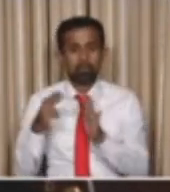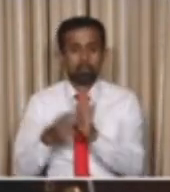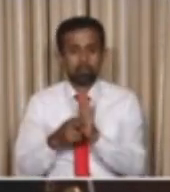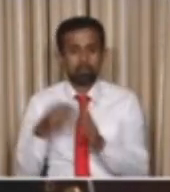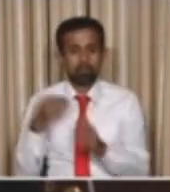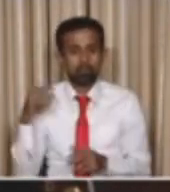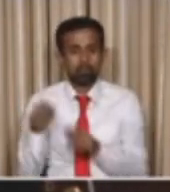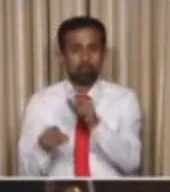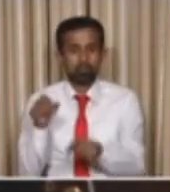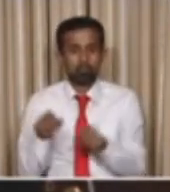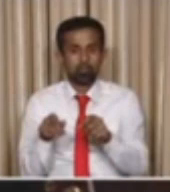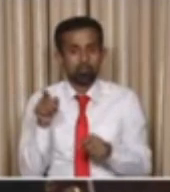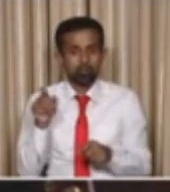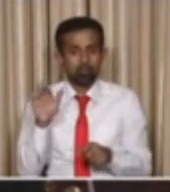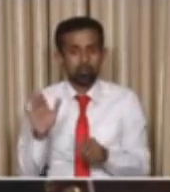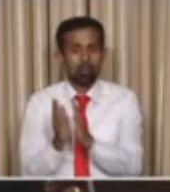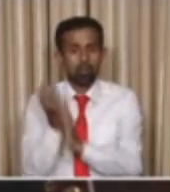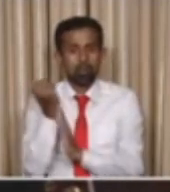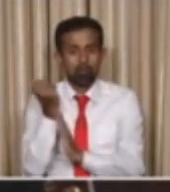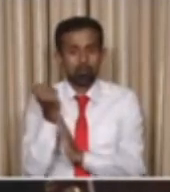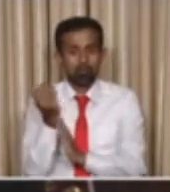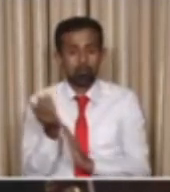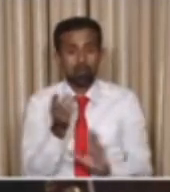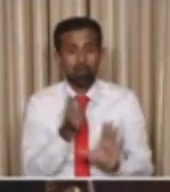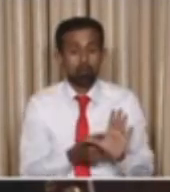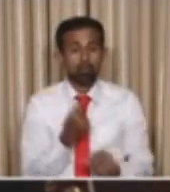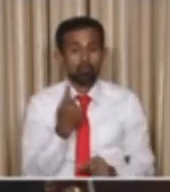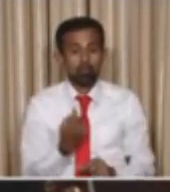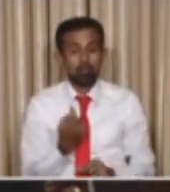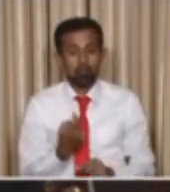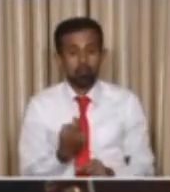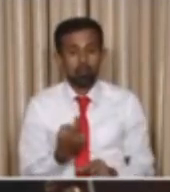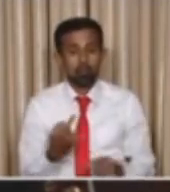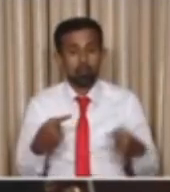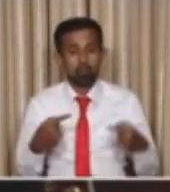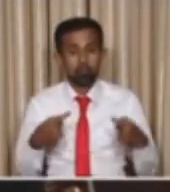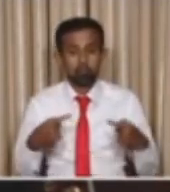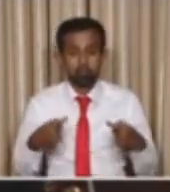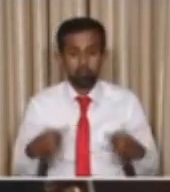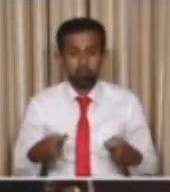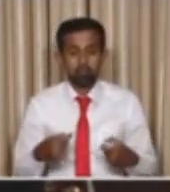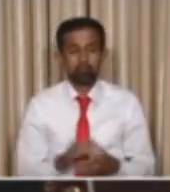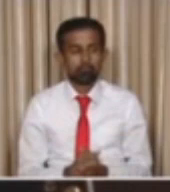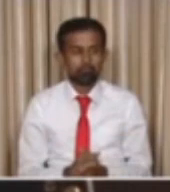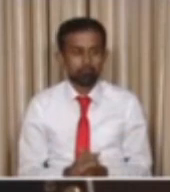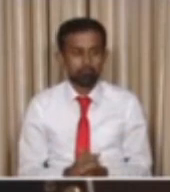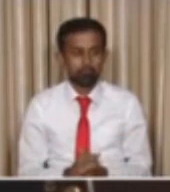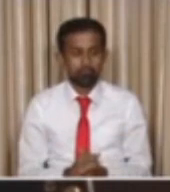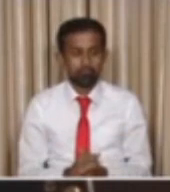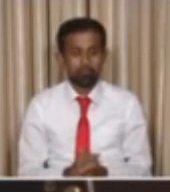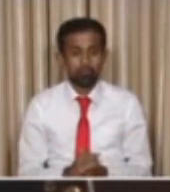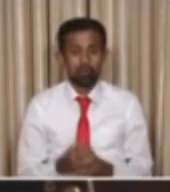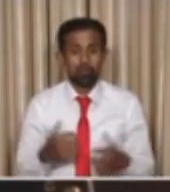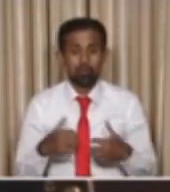ජනතාවගේ ඒ අයිතිය වෙනුවෙන් ඔවුන් අවුරුදු 10 ගාණක් යුදවදින තත්ත්වයටපත් වෙලා තිබෙනවා. ඒ තත්ත්වය